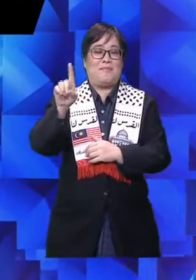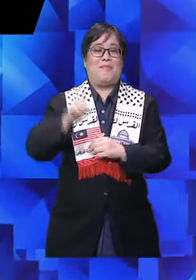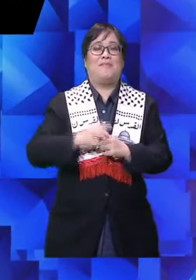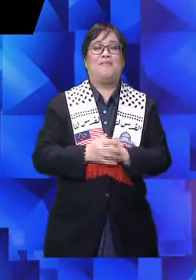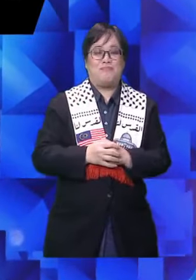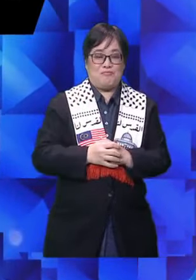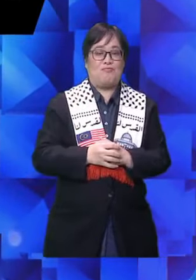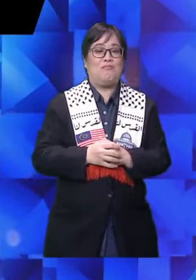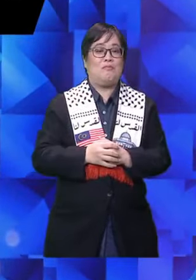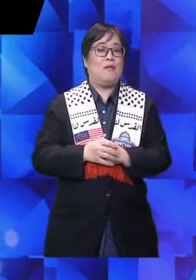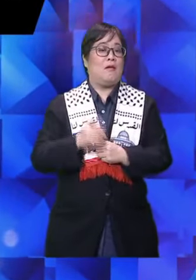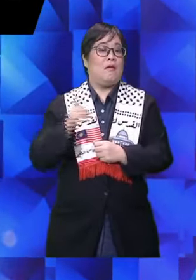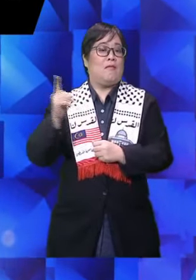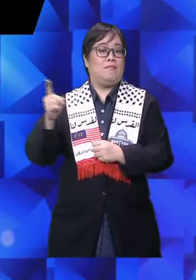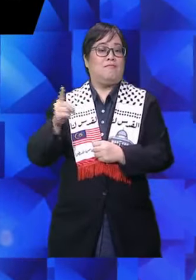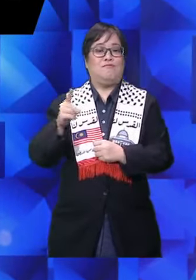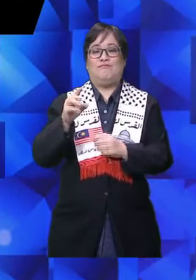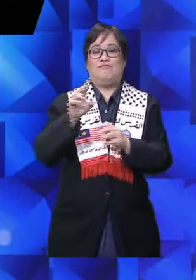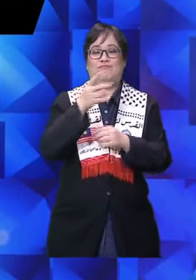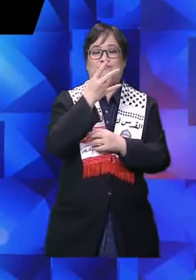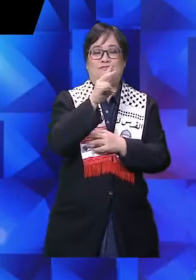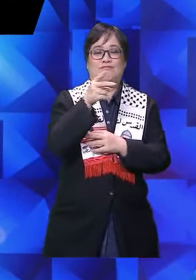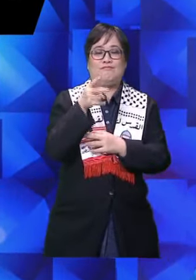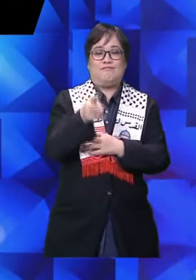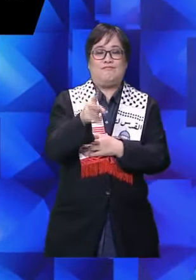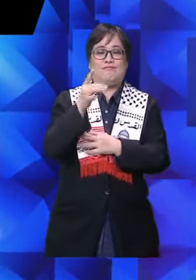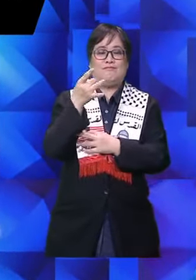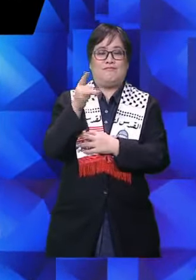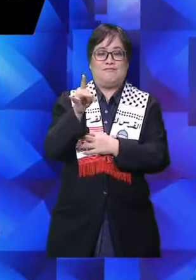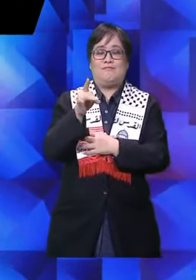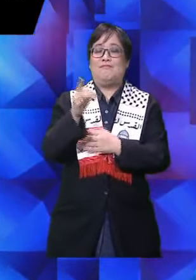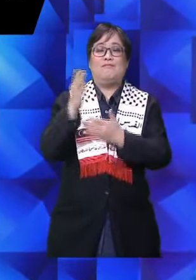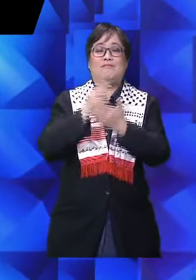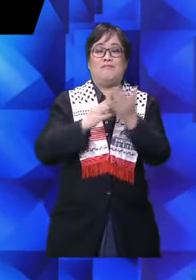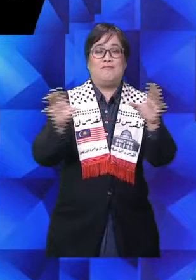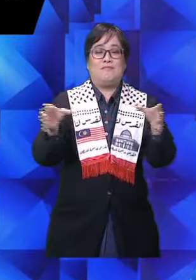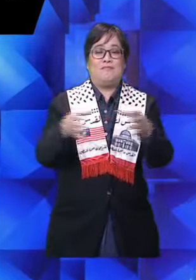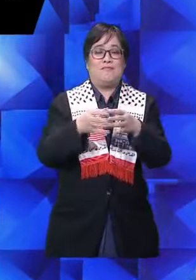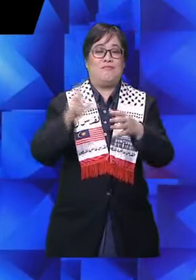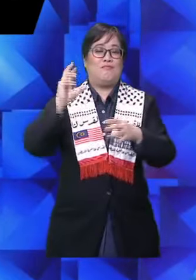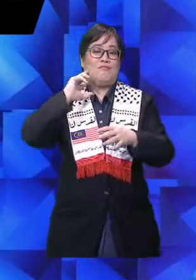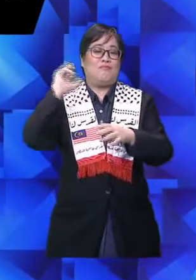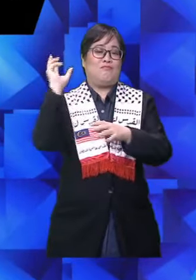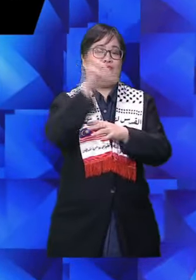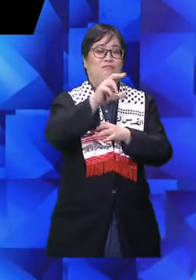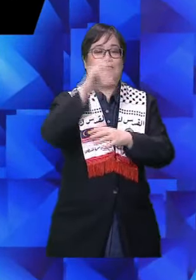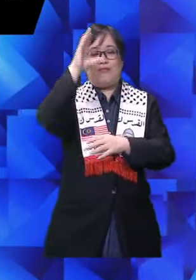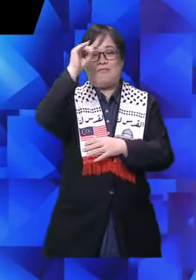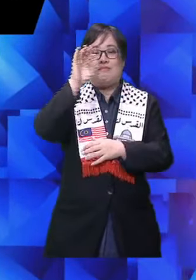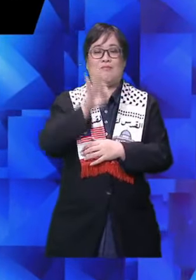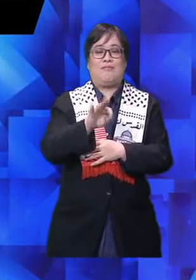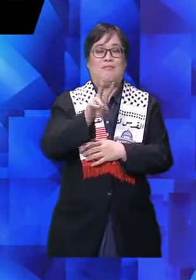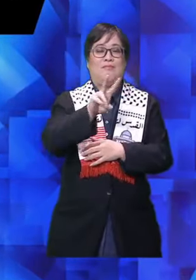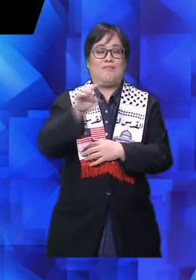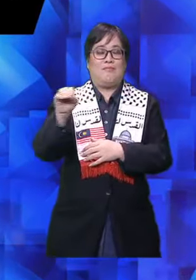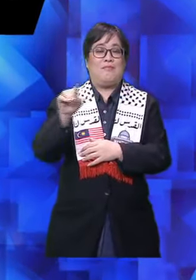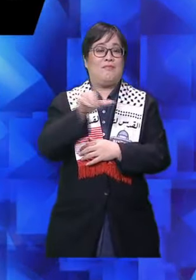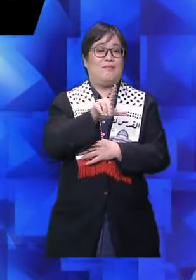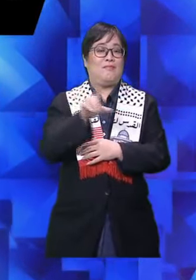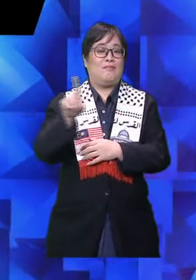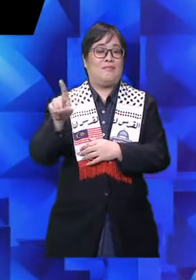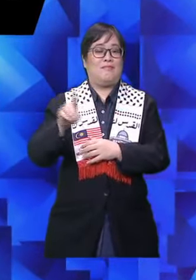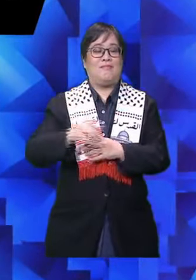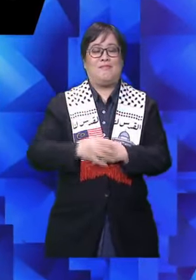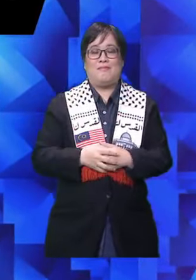Zulkifli awal pagi tadi. Ziyad melakukan catatan 17.18 meter dalam aksi final acara lontar peluru lelaki